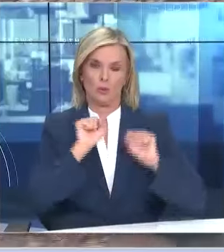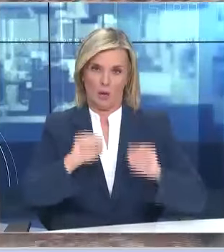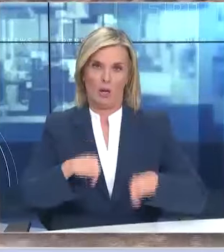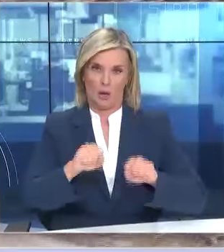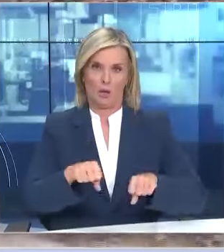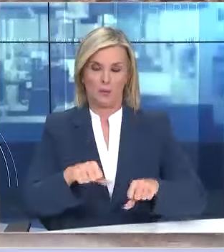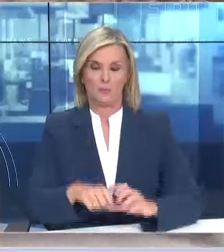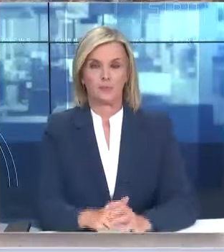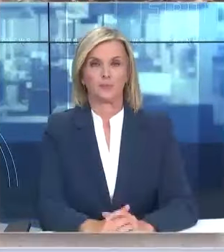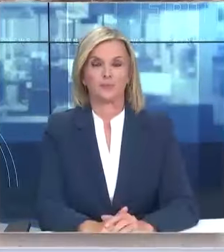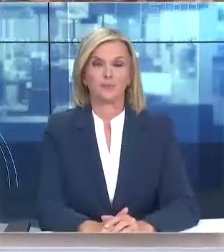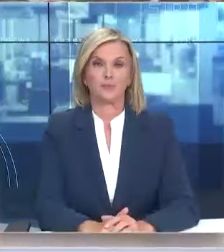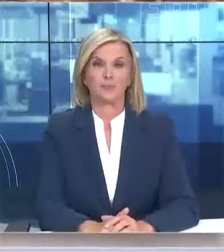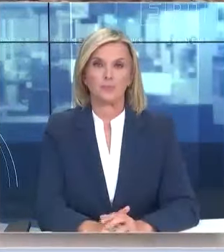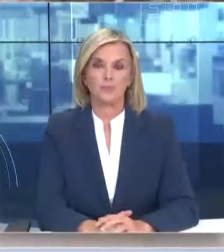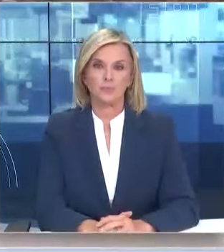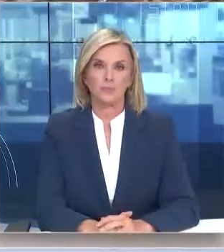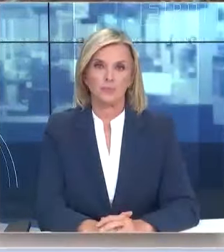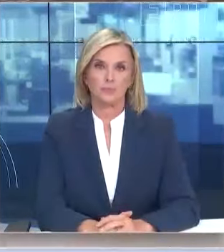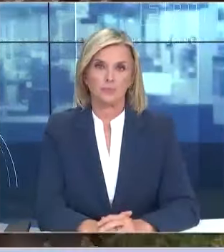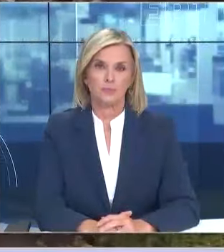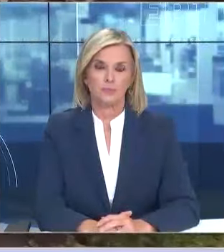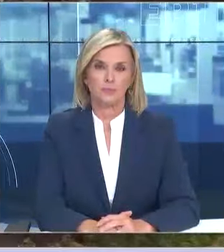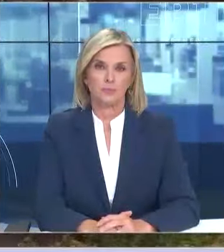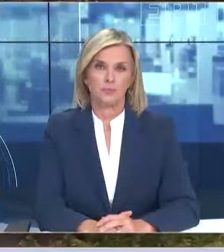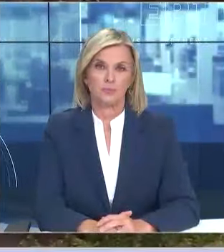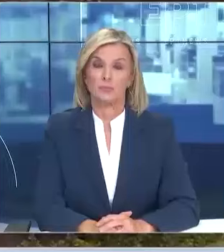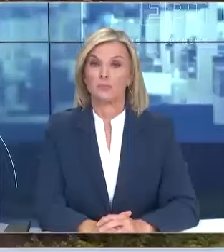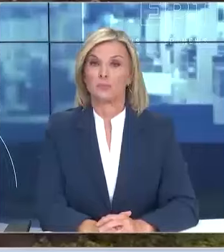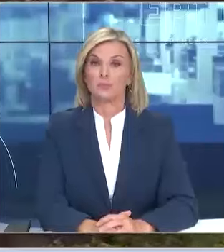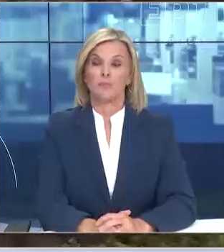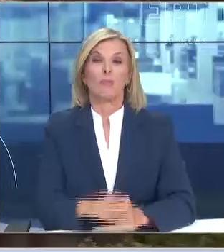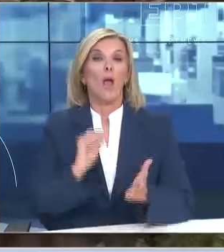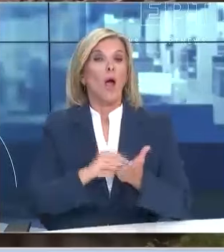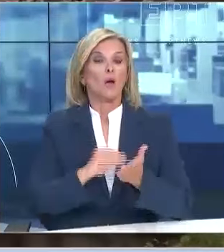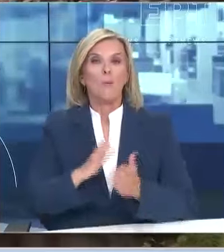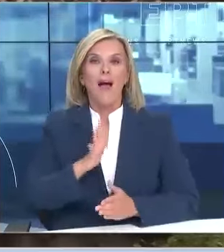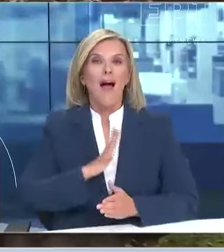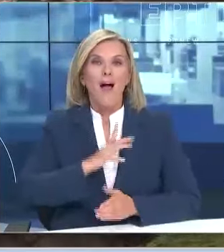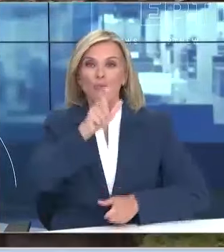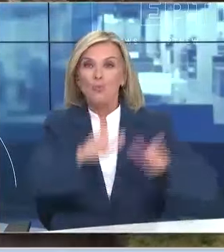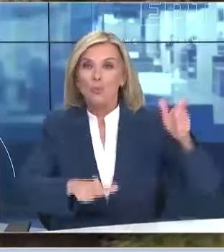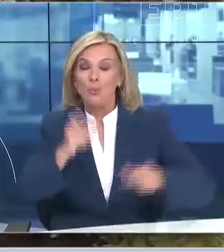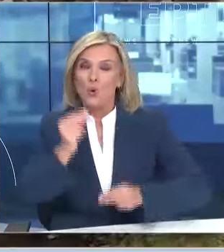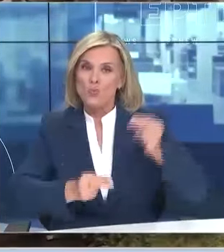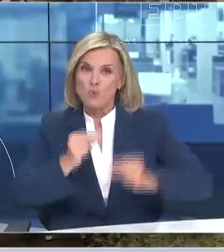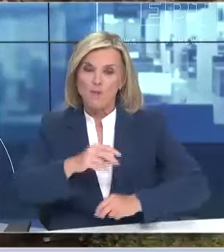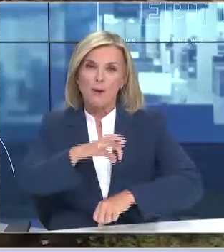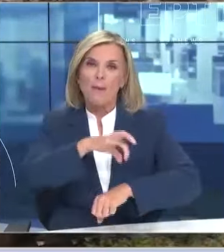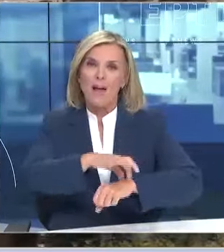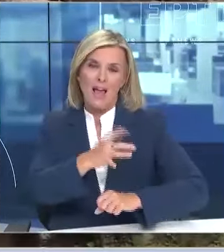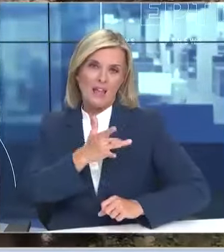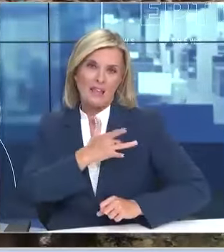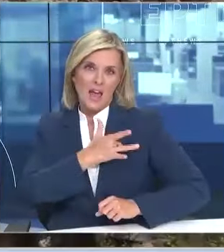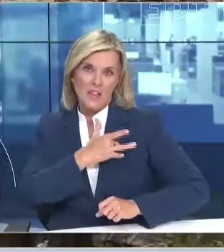Ακριβώς. Αυτό που επίσης είναι σημαντικό είναι άνθρωποι με καρδιακά προβλήματα ή αναπνευστικά, πρώτον είναι να έχουν κοντά